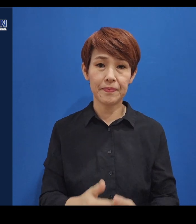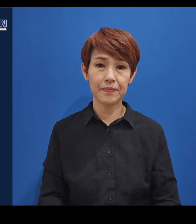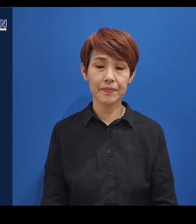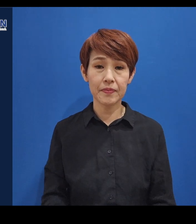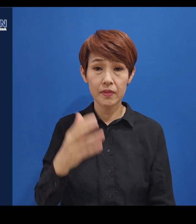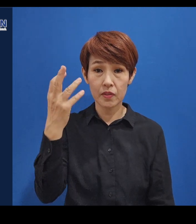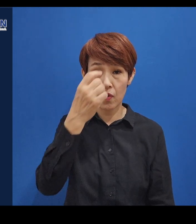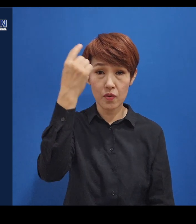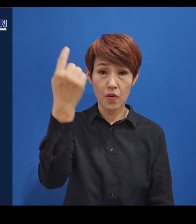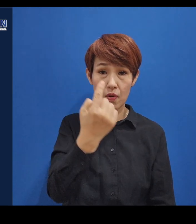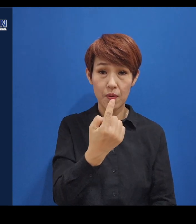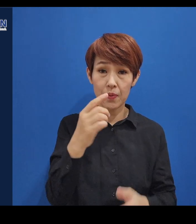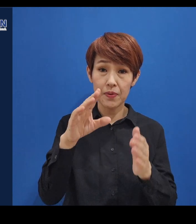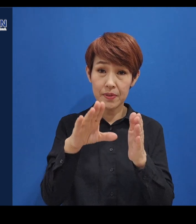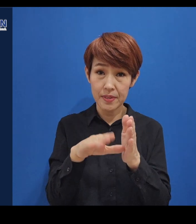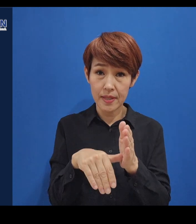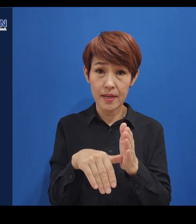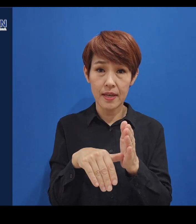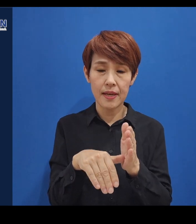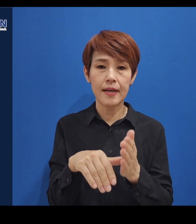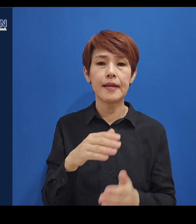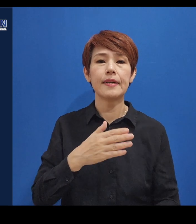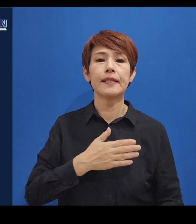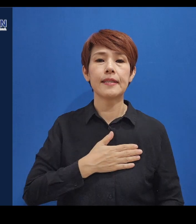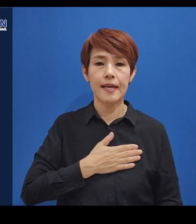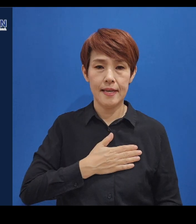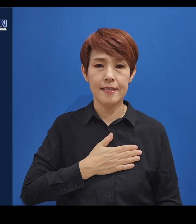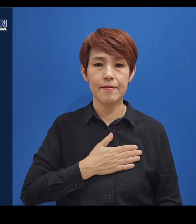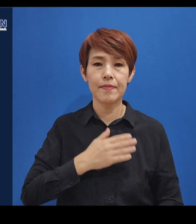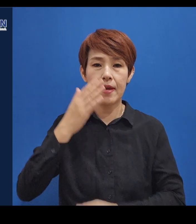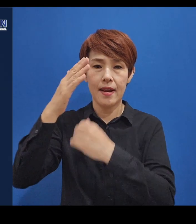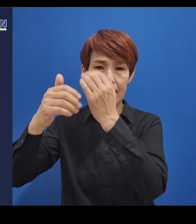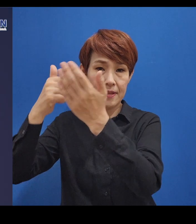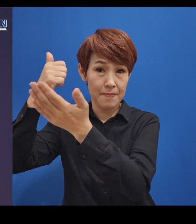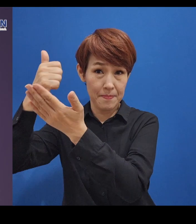때 그가 나를 증언하실 것이요.